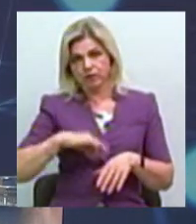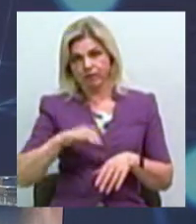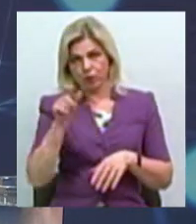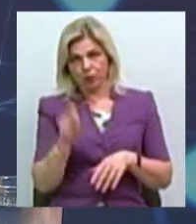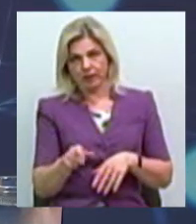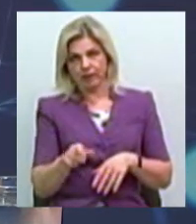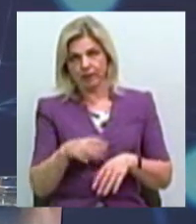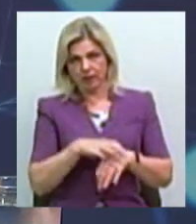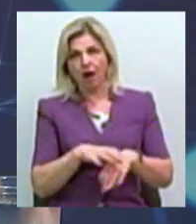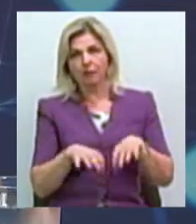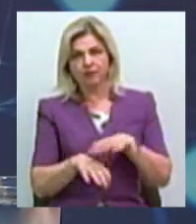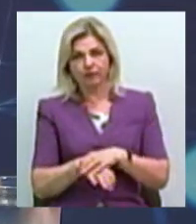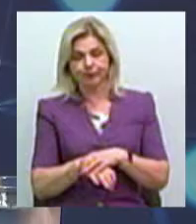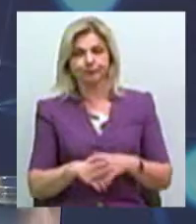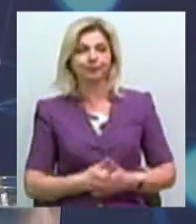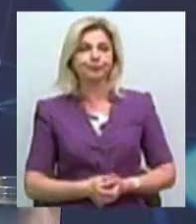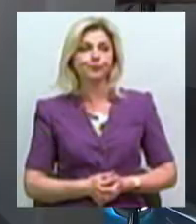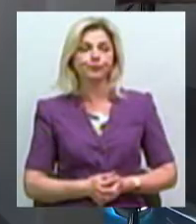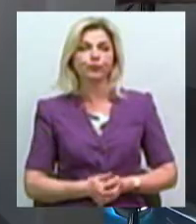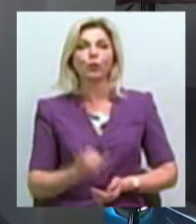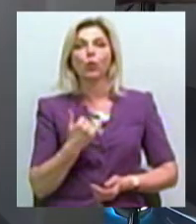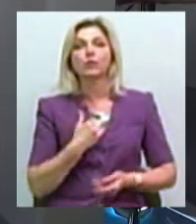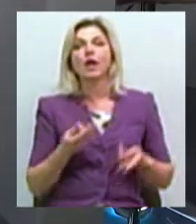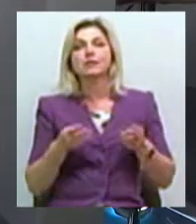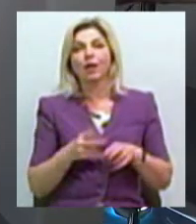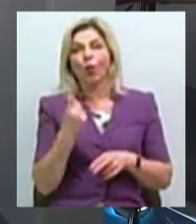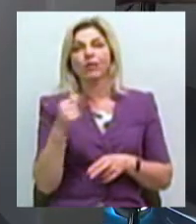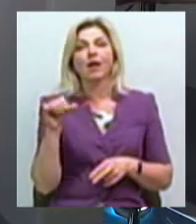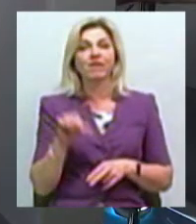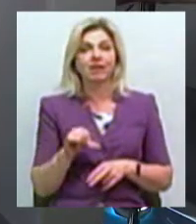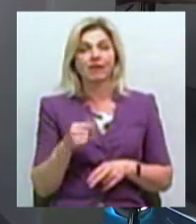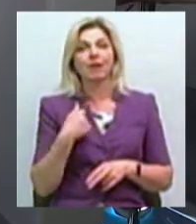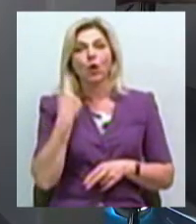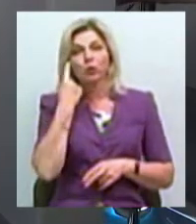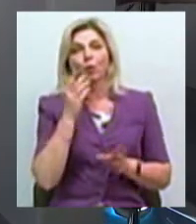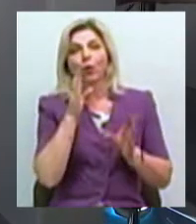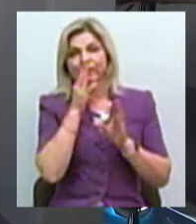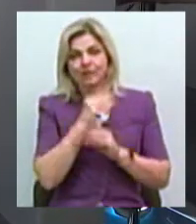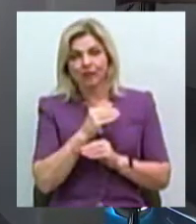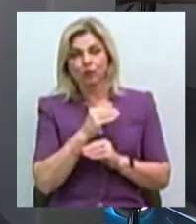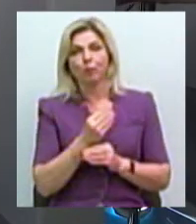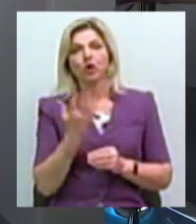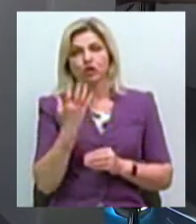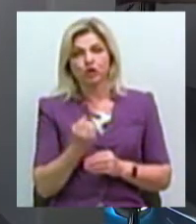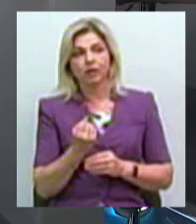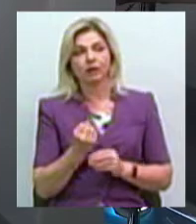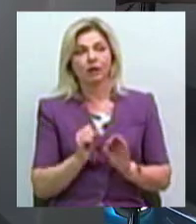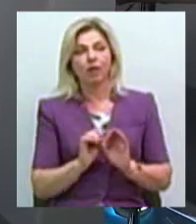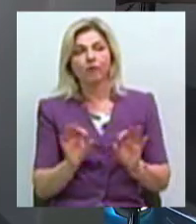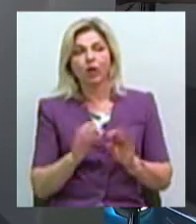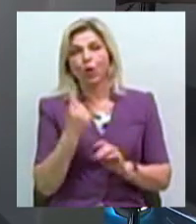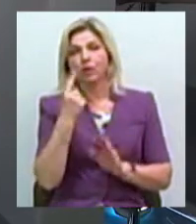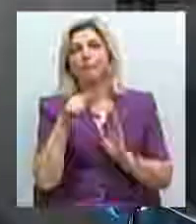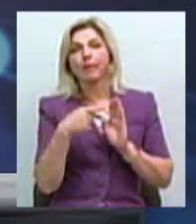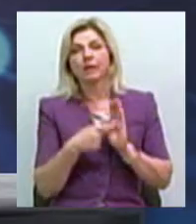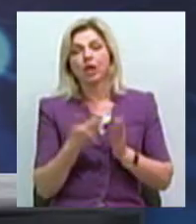людьми. У нас залишається одна хвилина, і я думаю, ми встигнемо ще висвітлити одне